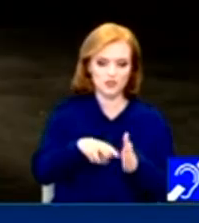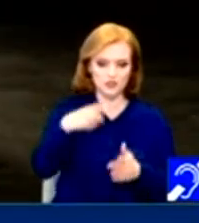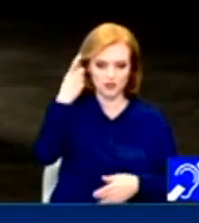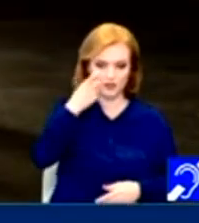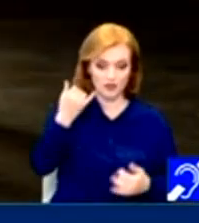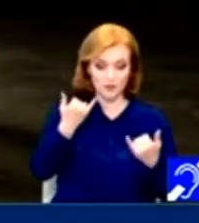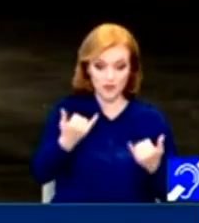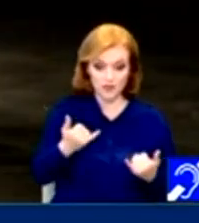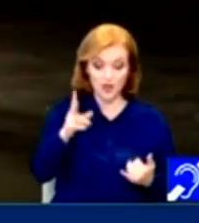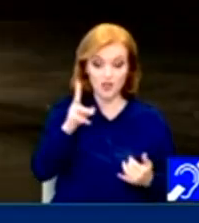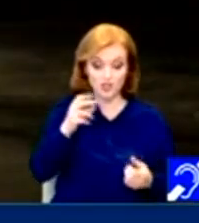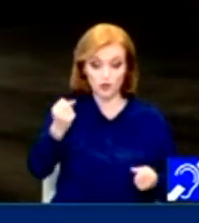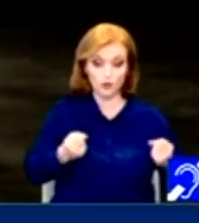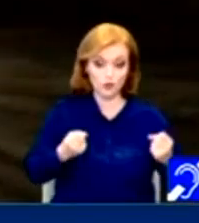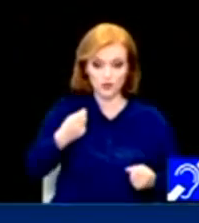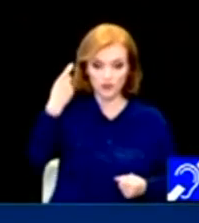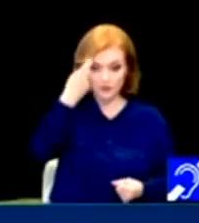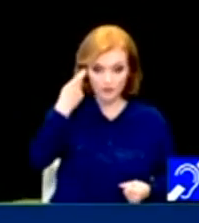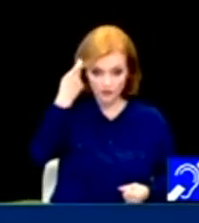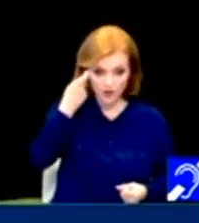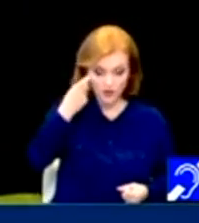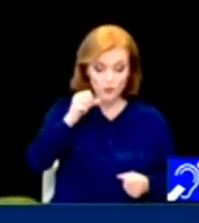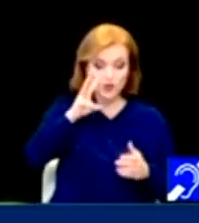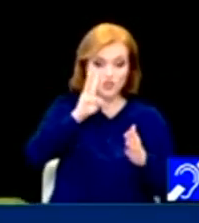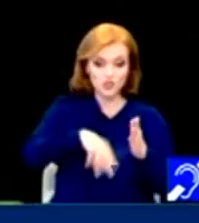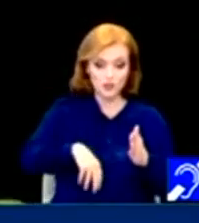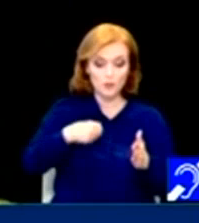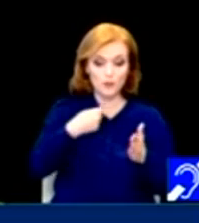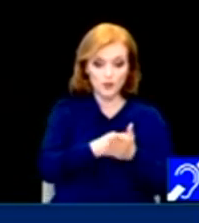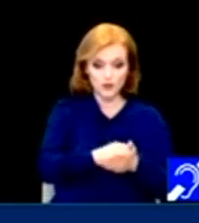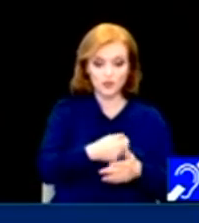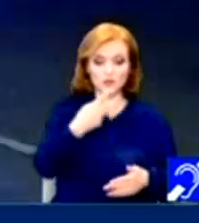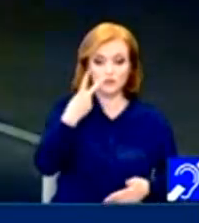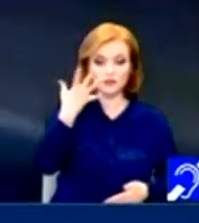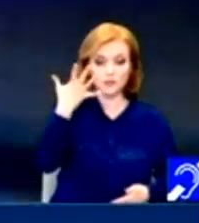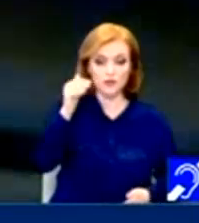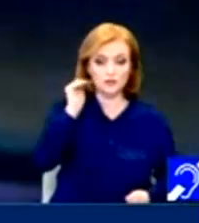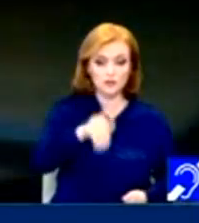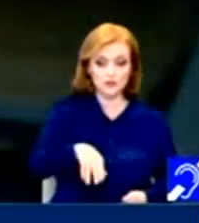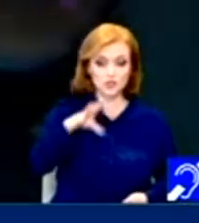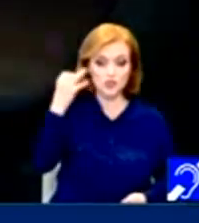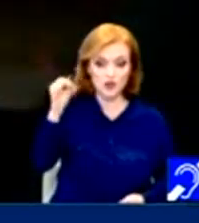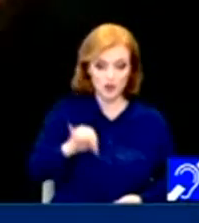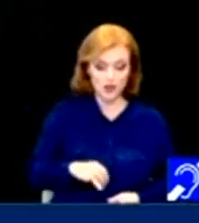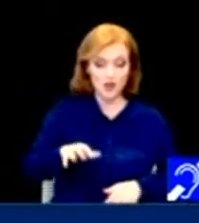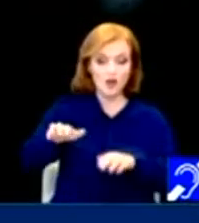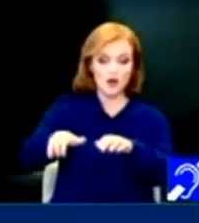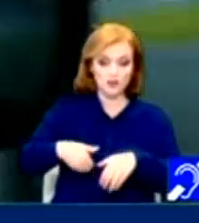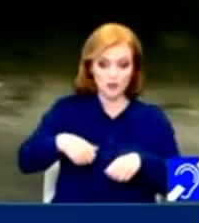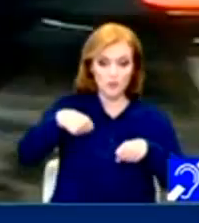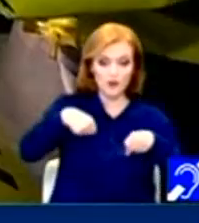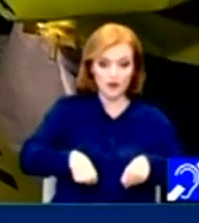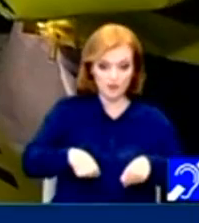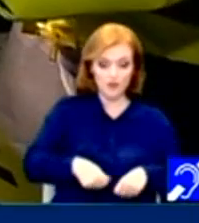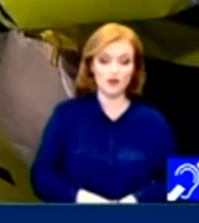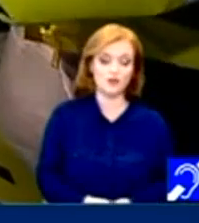În prezent, cei care conduc mașina în stare de ebrietate riscă amenzi de până la 25.000 de lei, suspendarea permisului de conducere